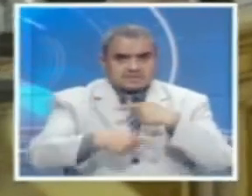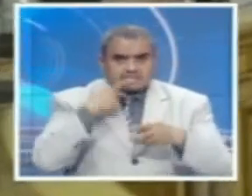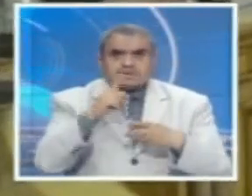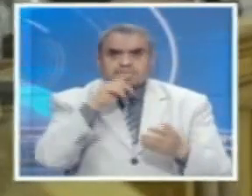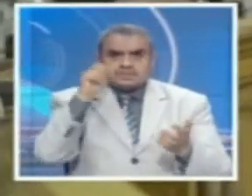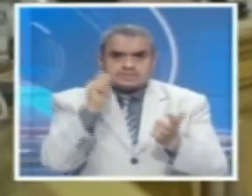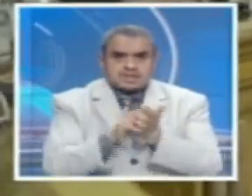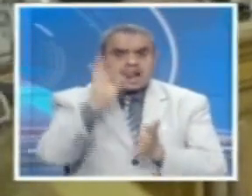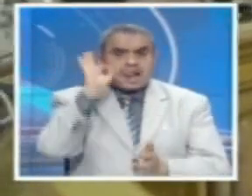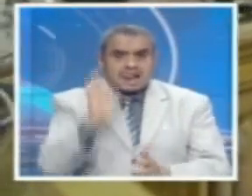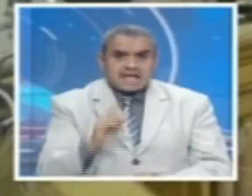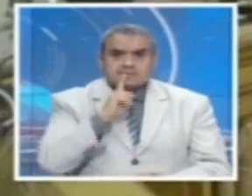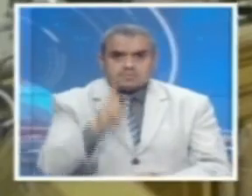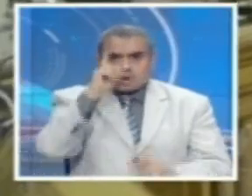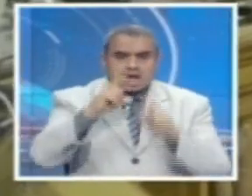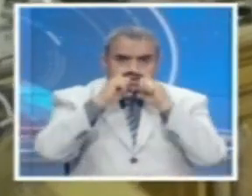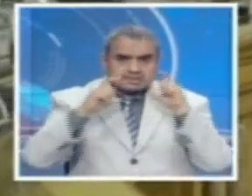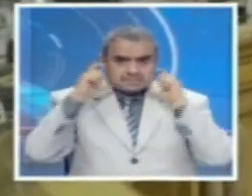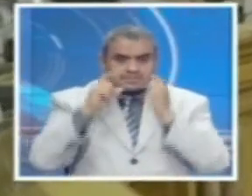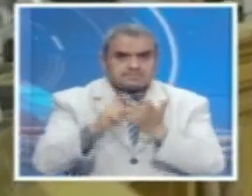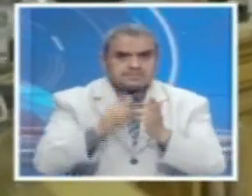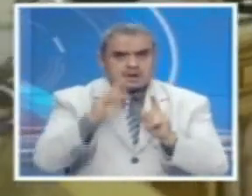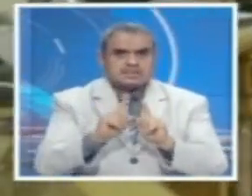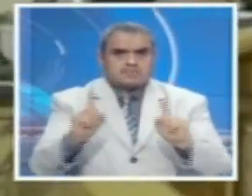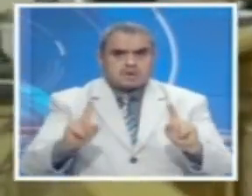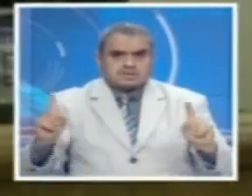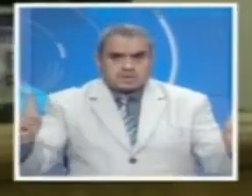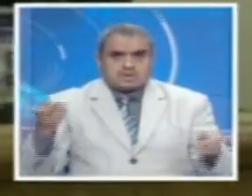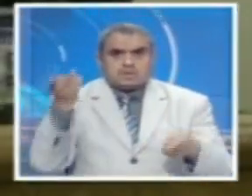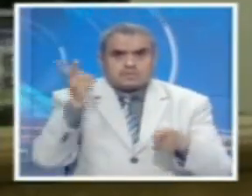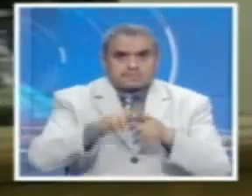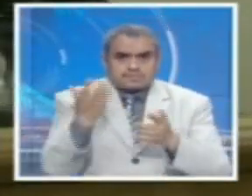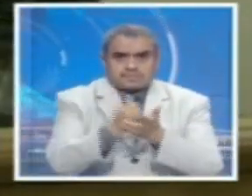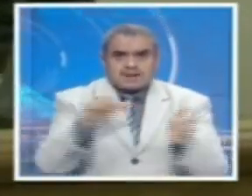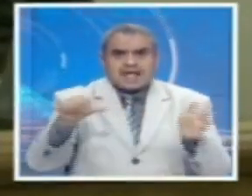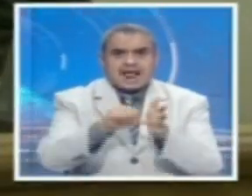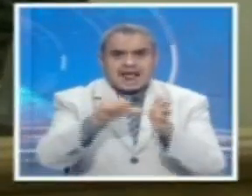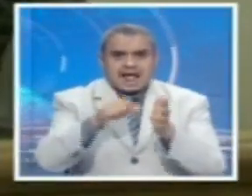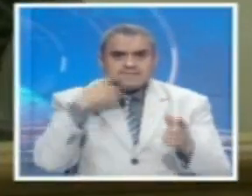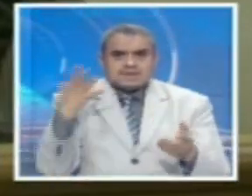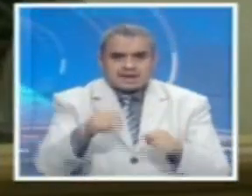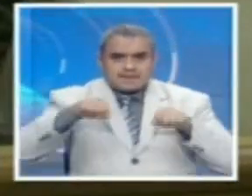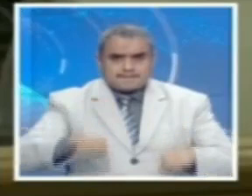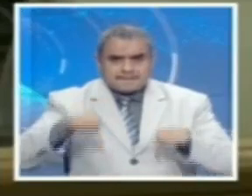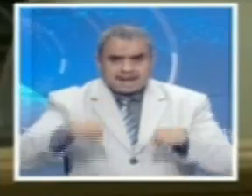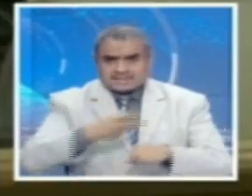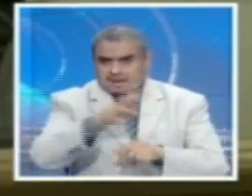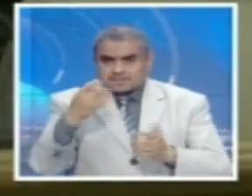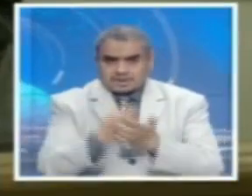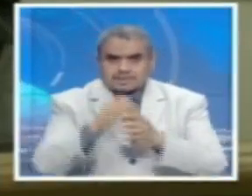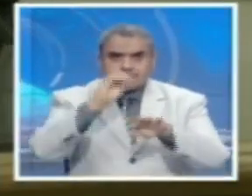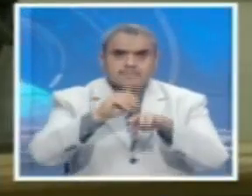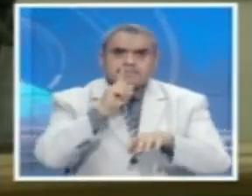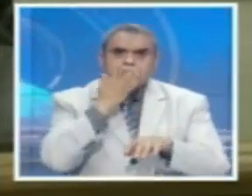فتحها شريطة الالتزام بكل حسم بالإجراءات الاحترازية. وفيما يتعلق بتواجد العاملين بالجهاز الإداري